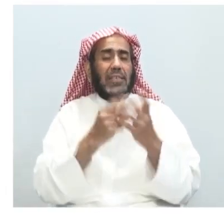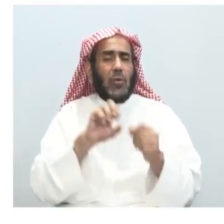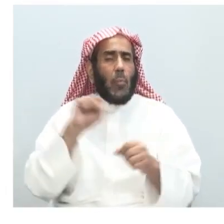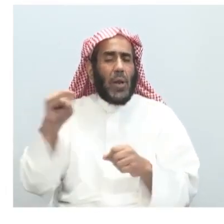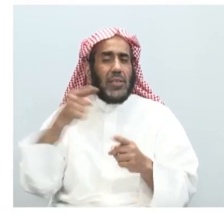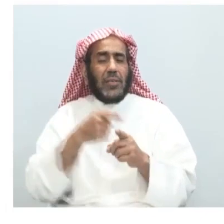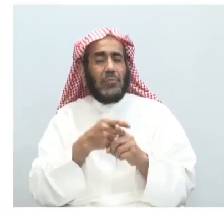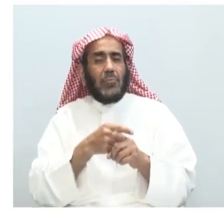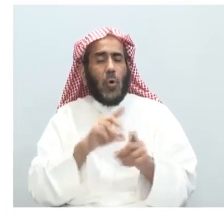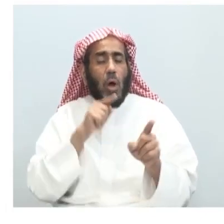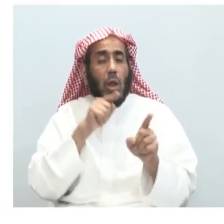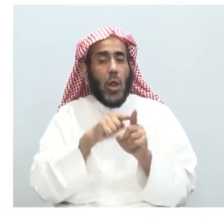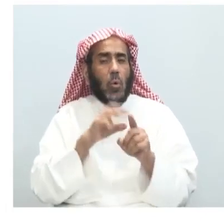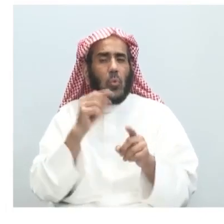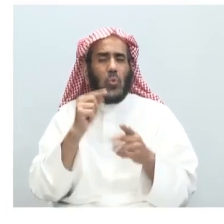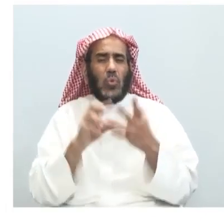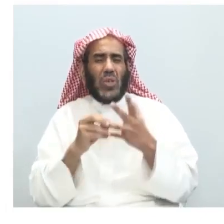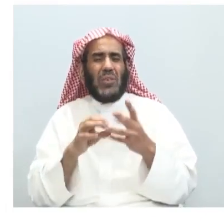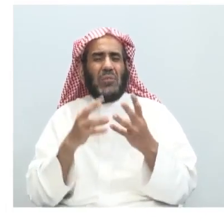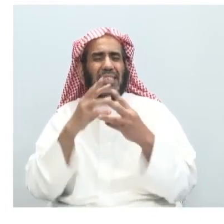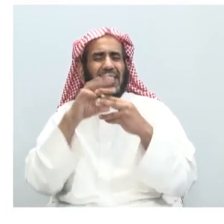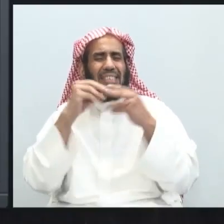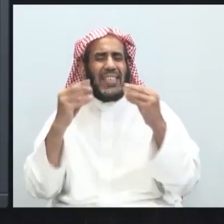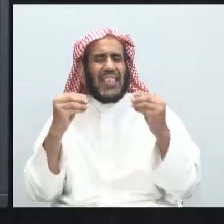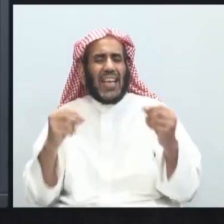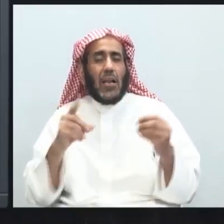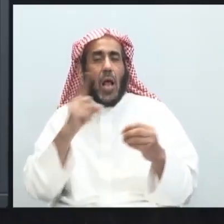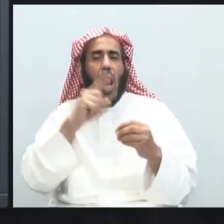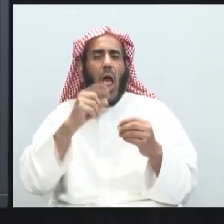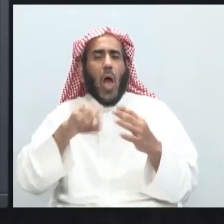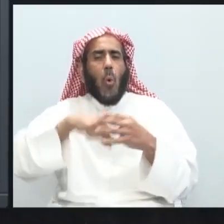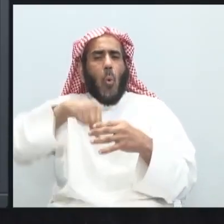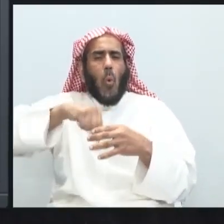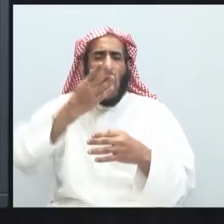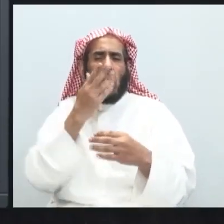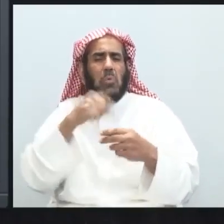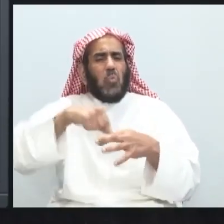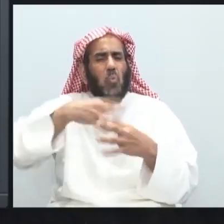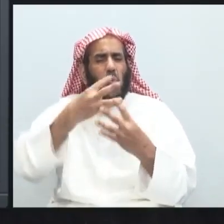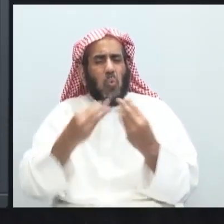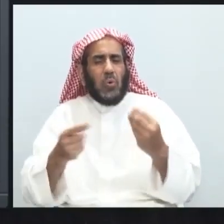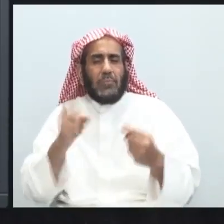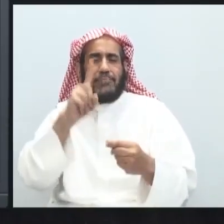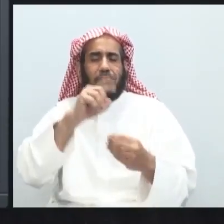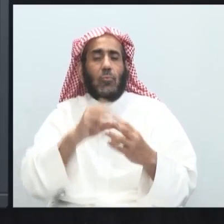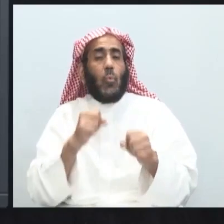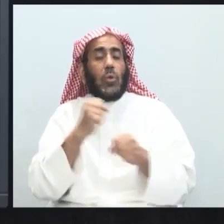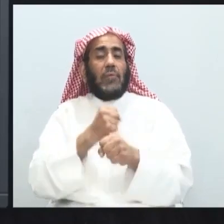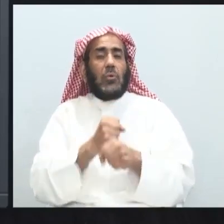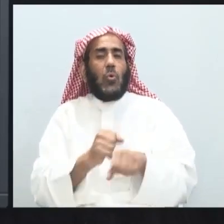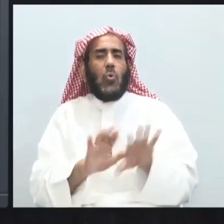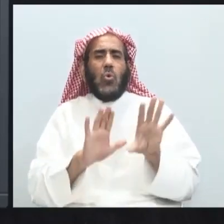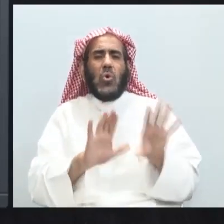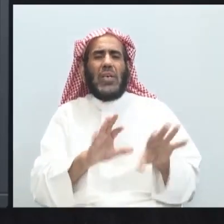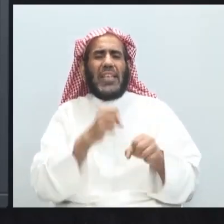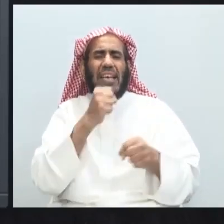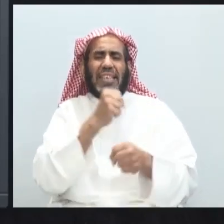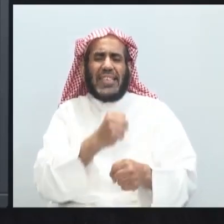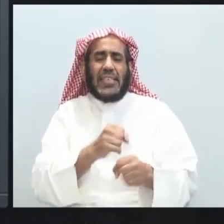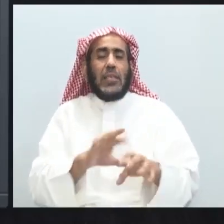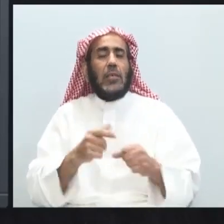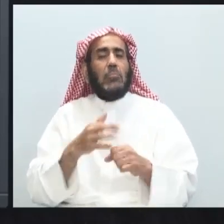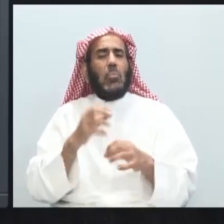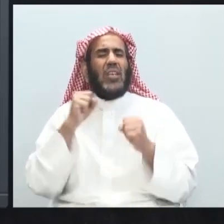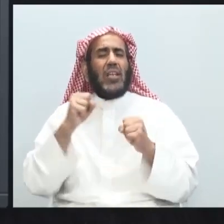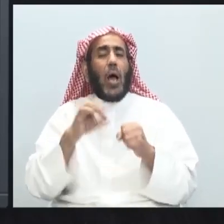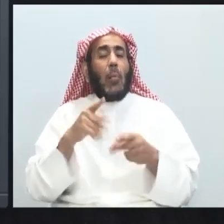ومن خصائصه انه جزيء طري ولكن لا يذوب في الماء وظيفته هو تخزين الطاقه من